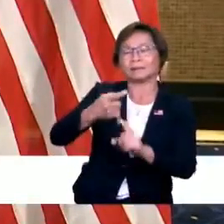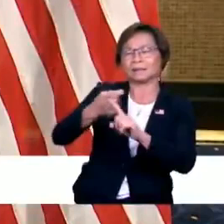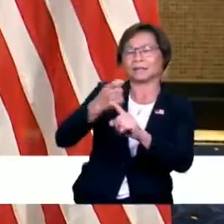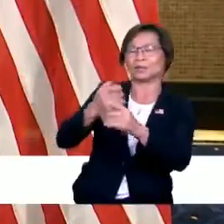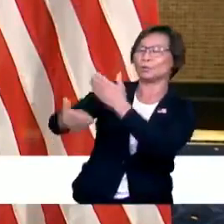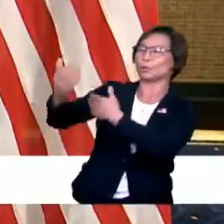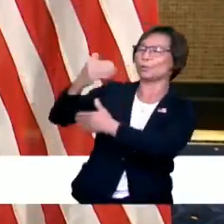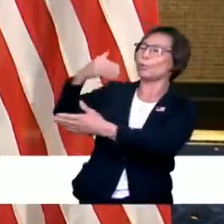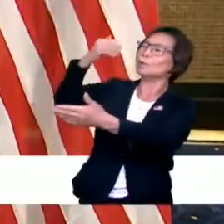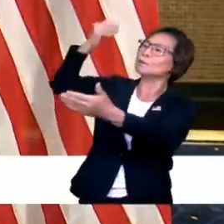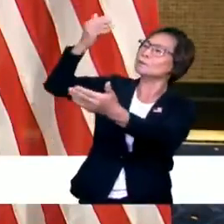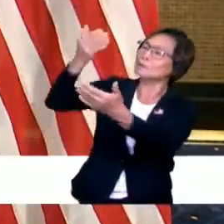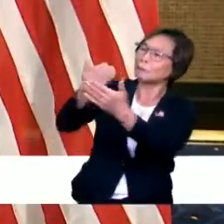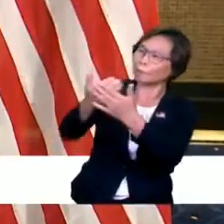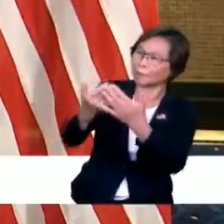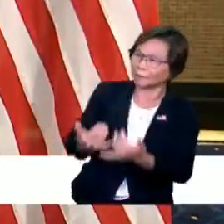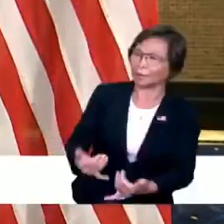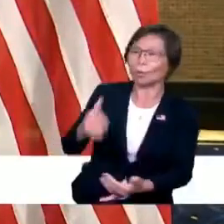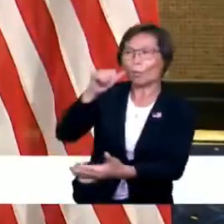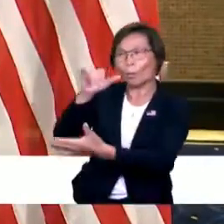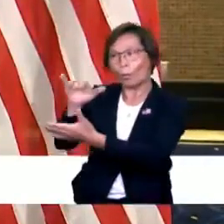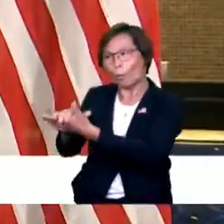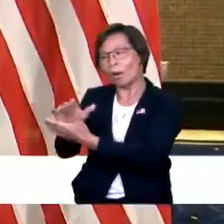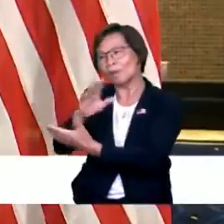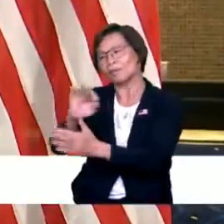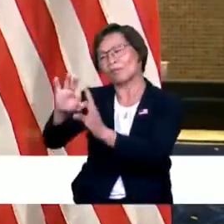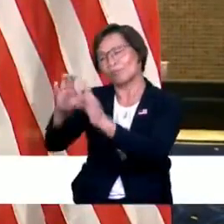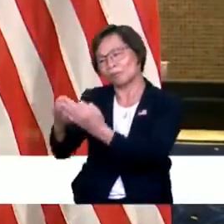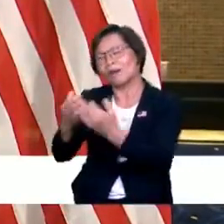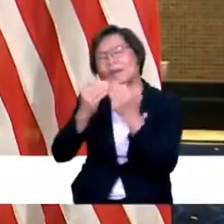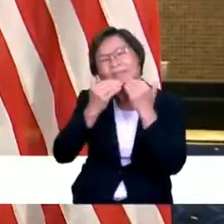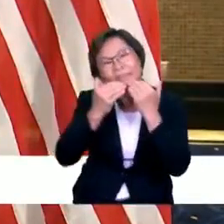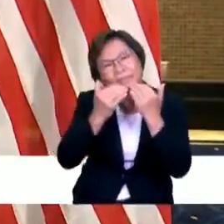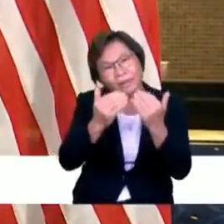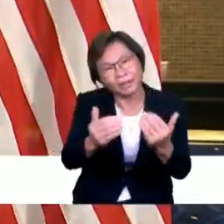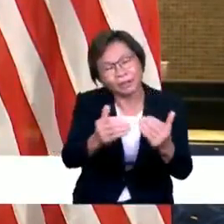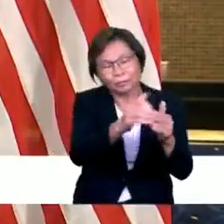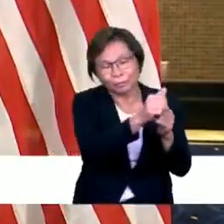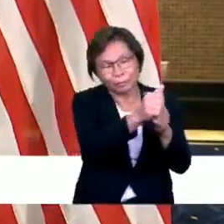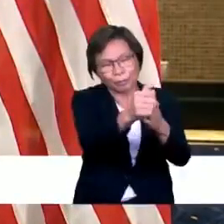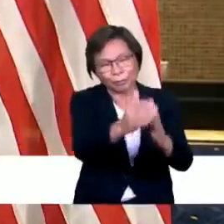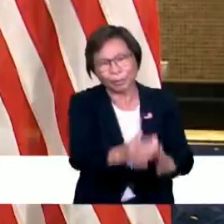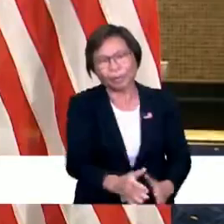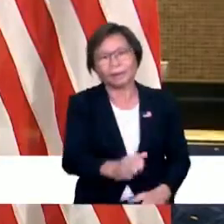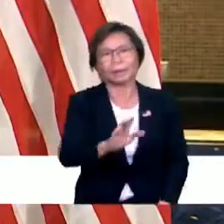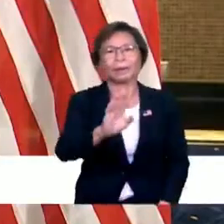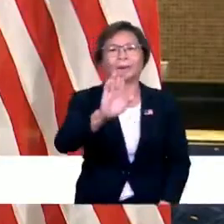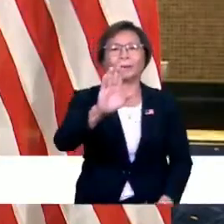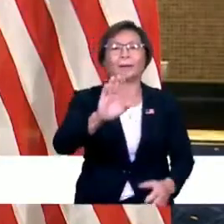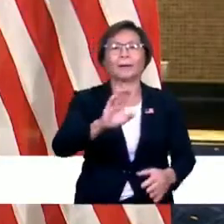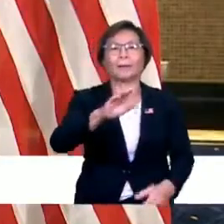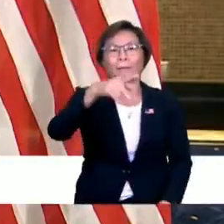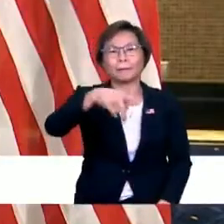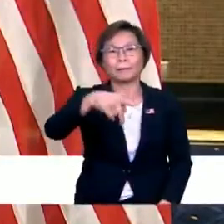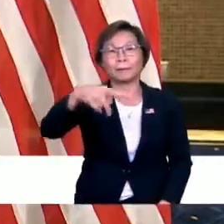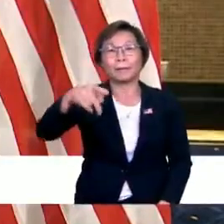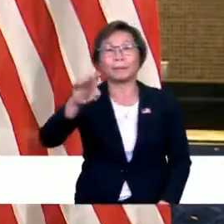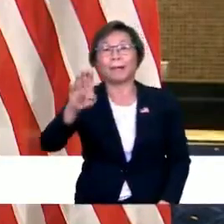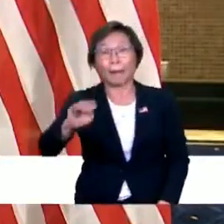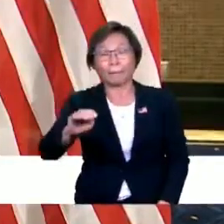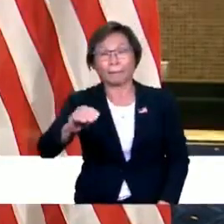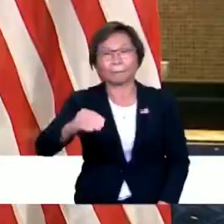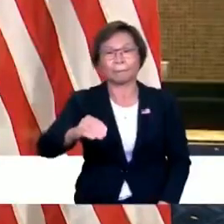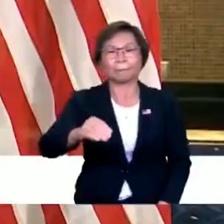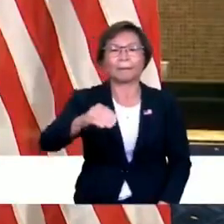hinggalah ke hari ini Terima kasih juga pada kepemimpinan bersatu pimpinan